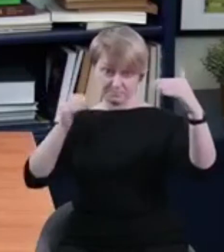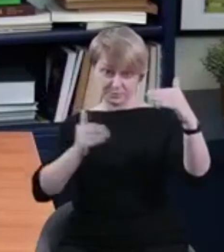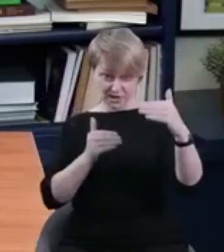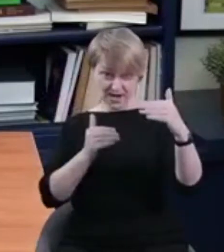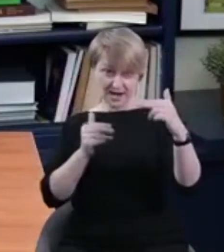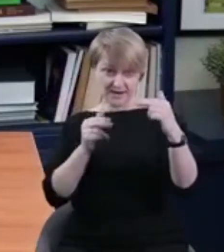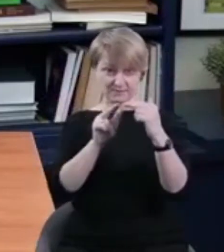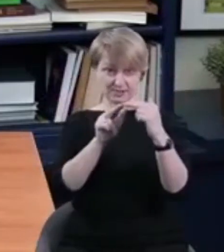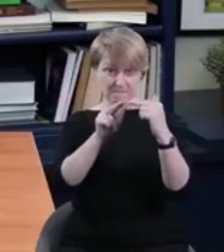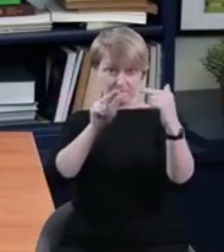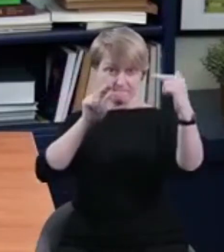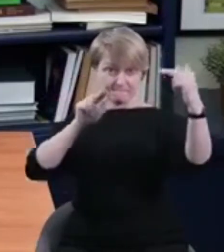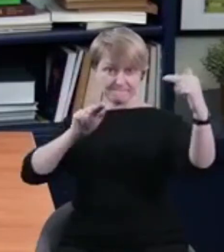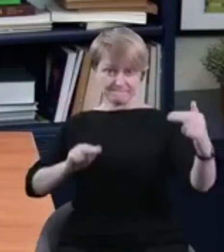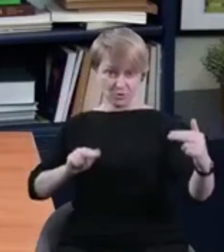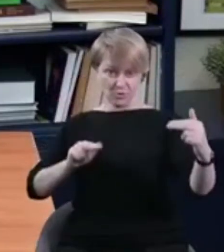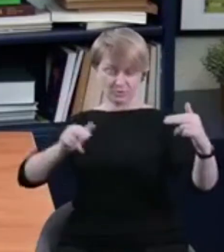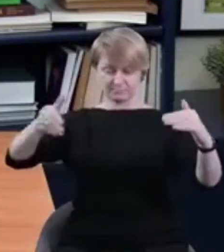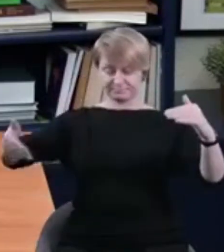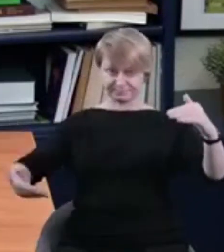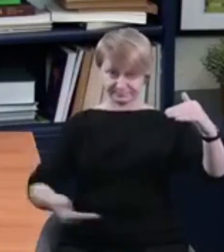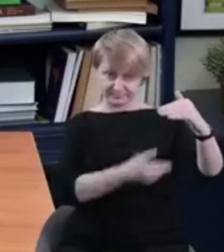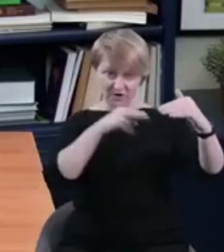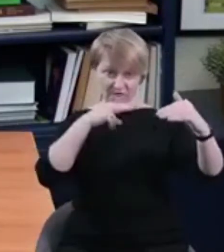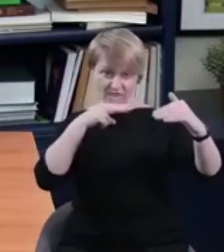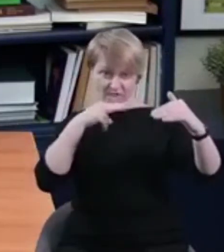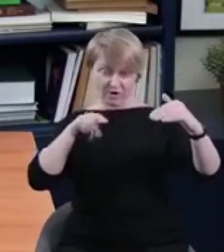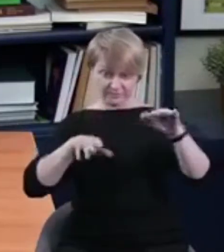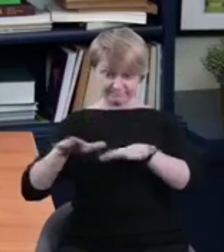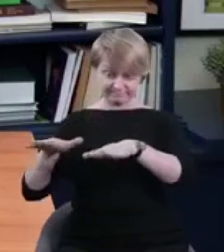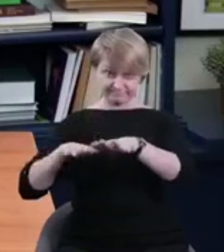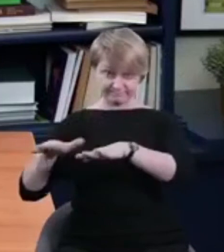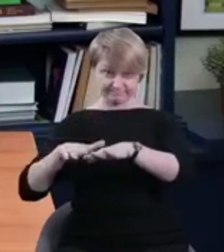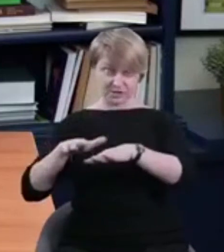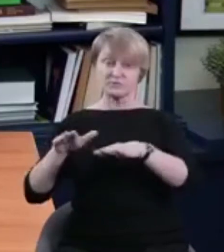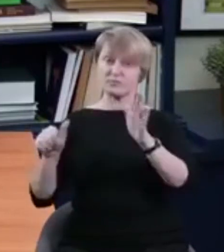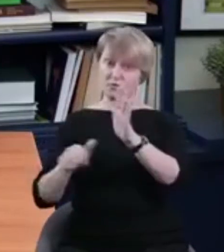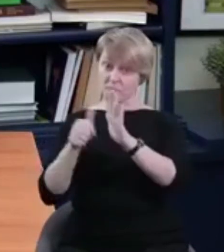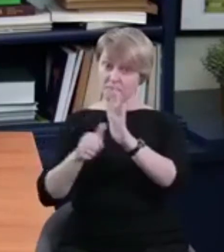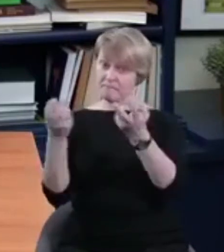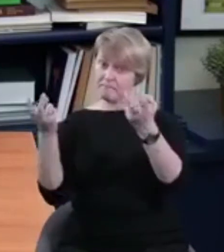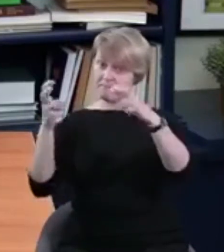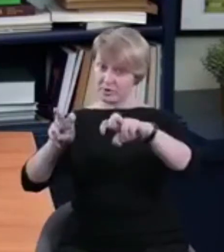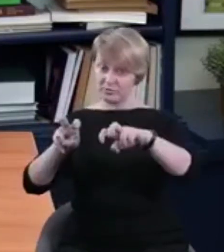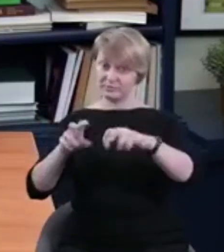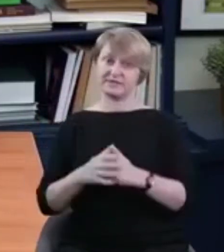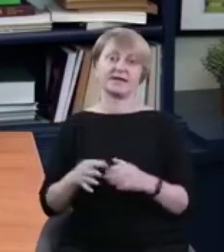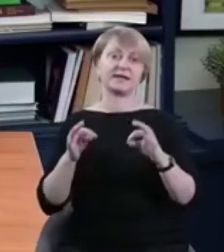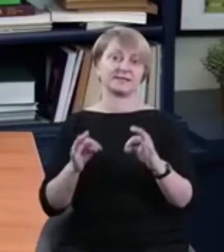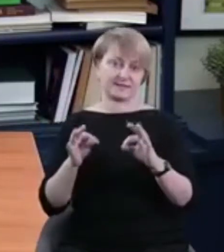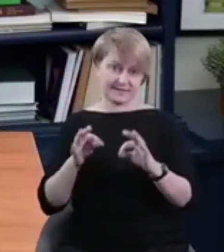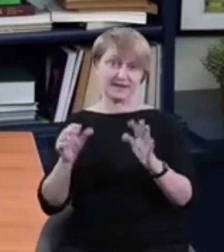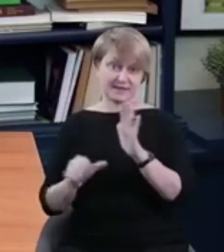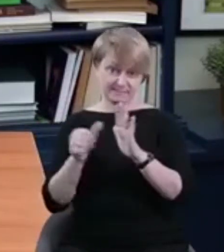dawny most zwodzony most która w tamtym miejscu była chcielibyśmy w tamtym miejscu ten pomnik ustawić o w tej chwili jest odlewane w